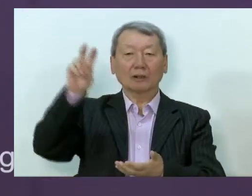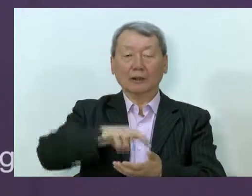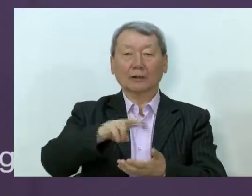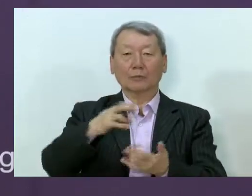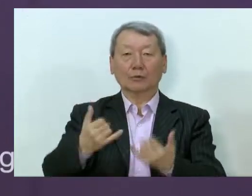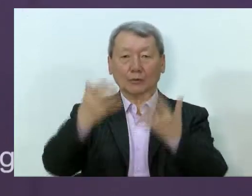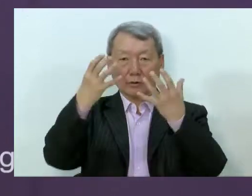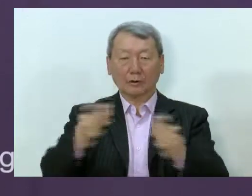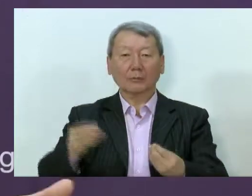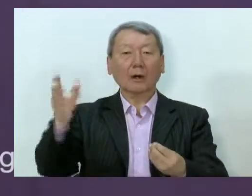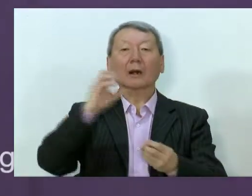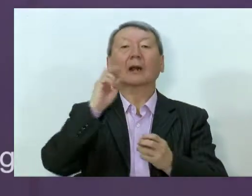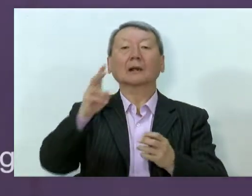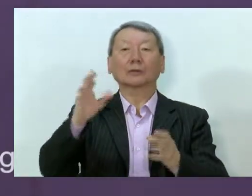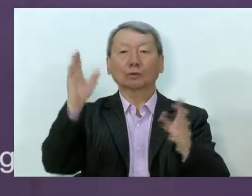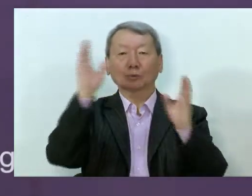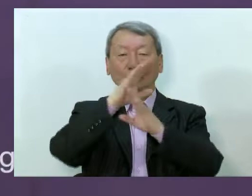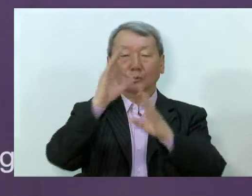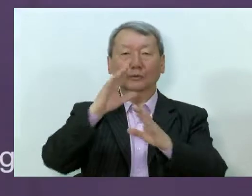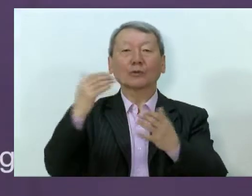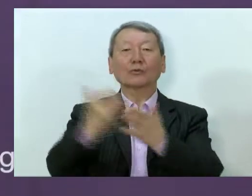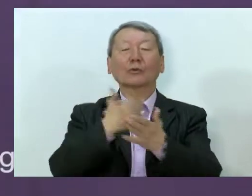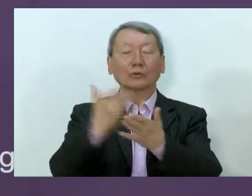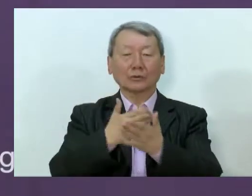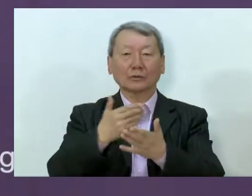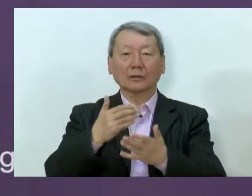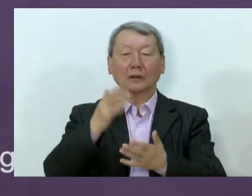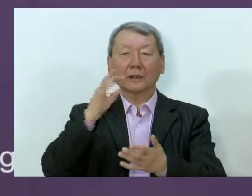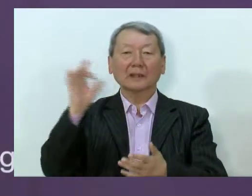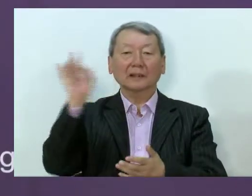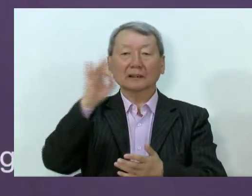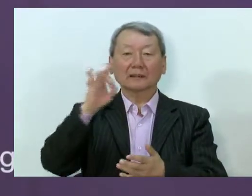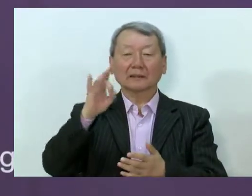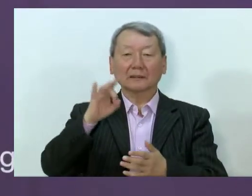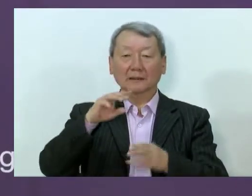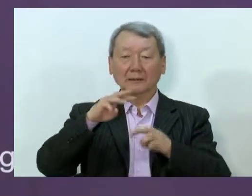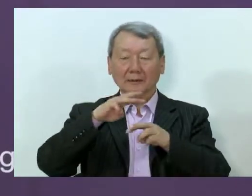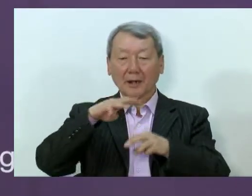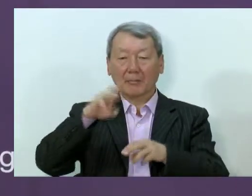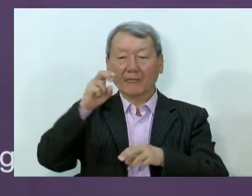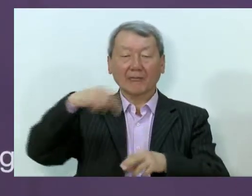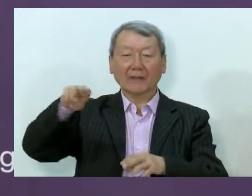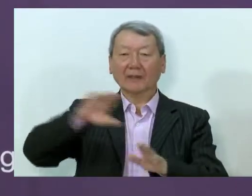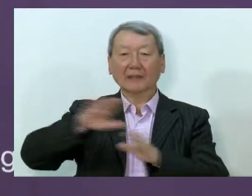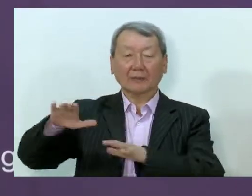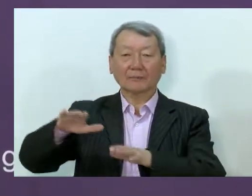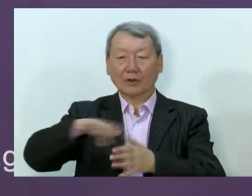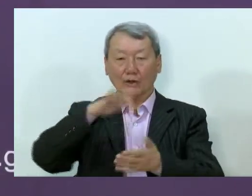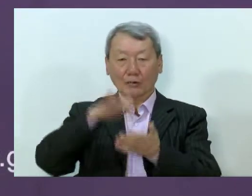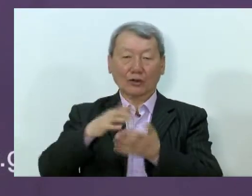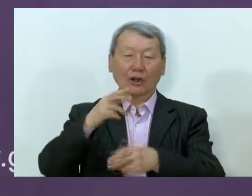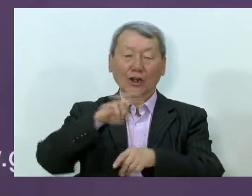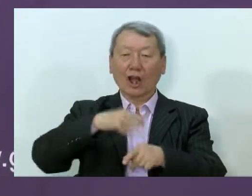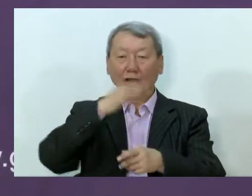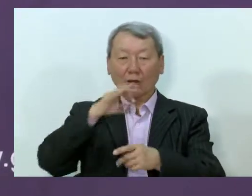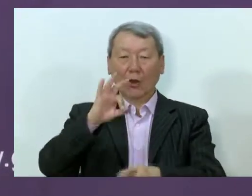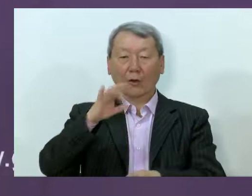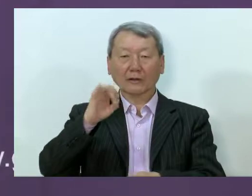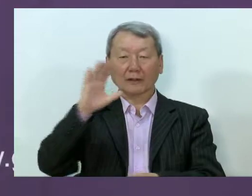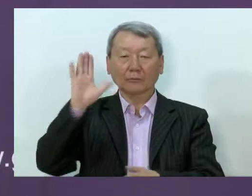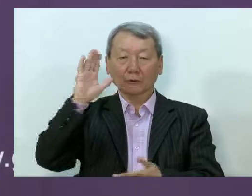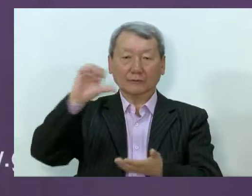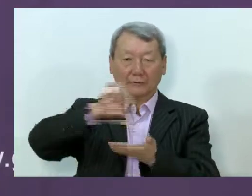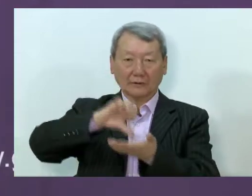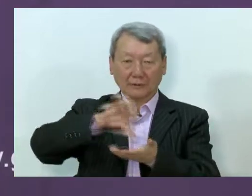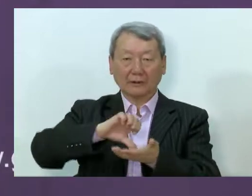салона а когда у турал модели очень республика смычки стер министры норма sari beach кекса рынка минотавра залив а маска дремает